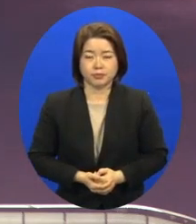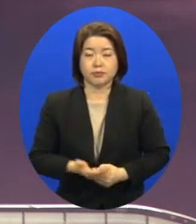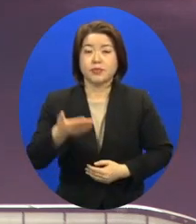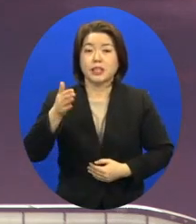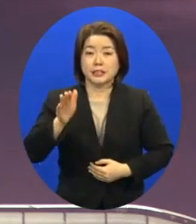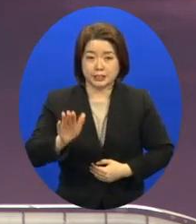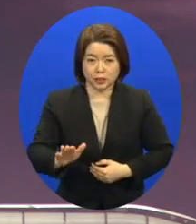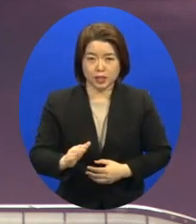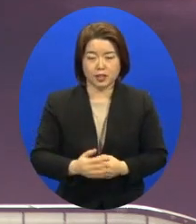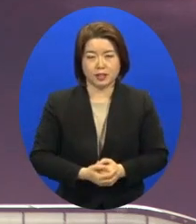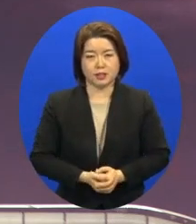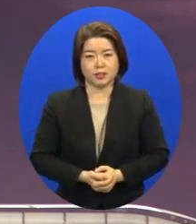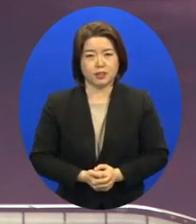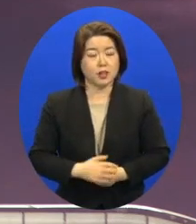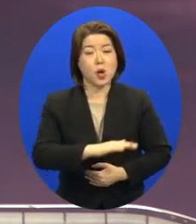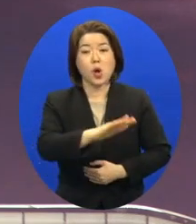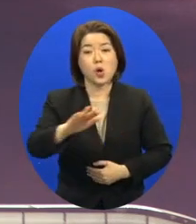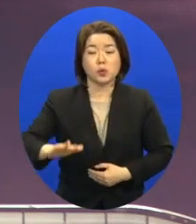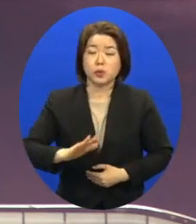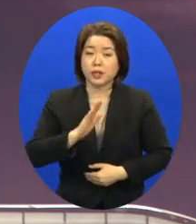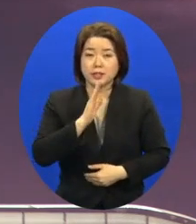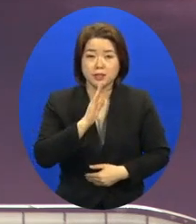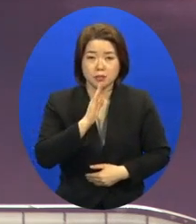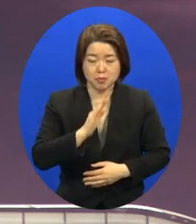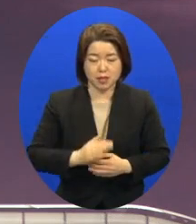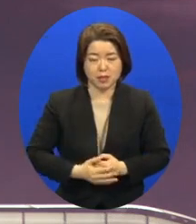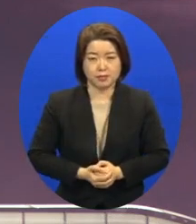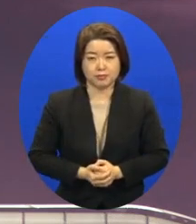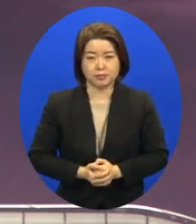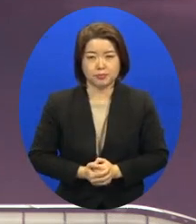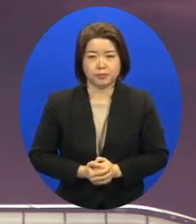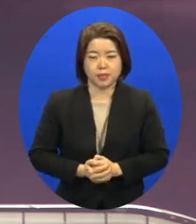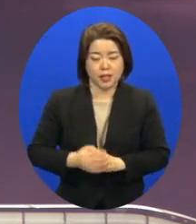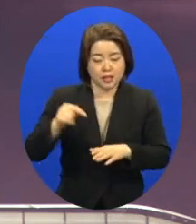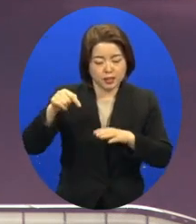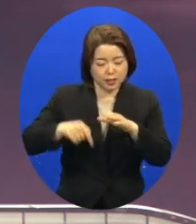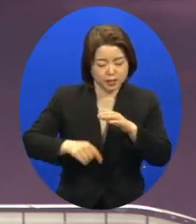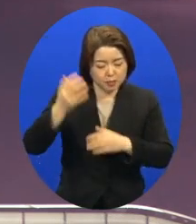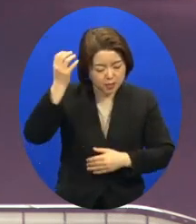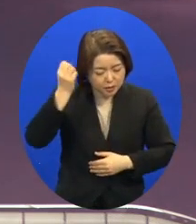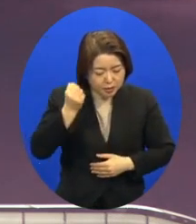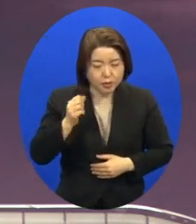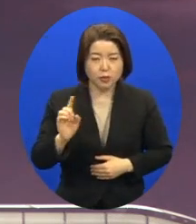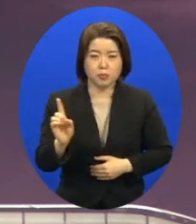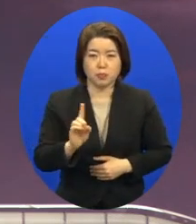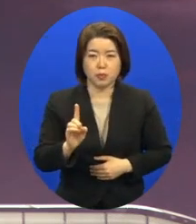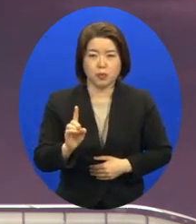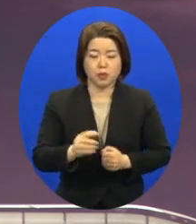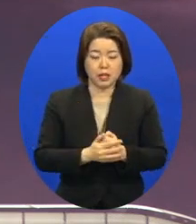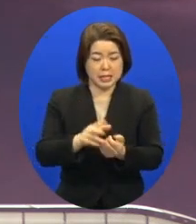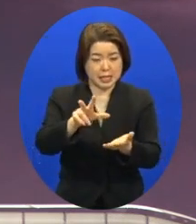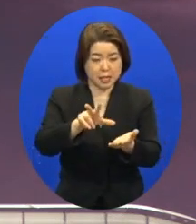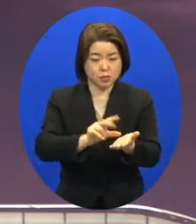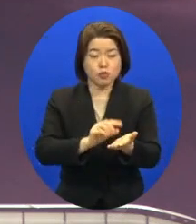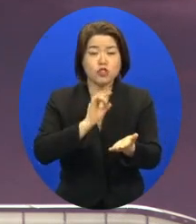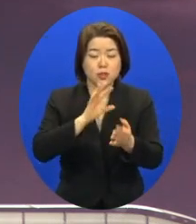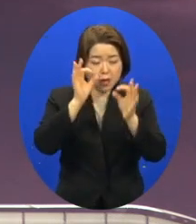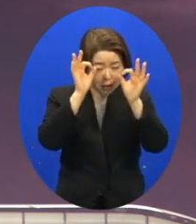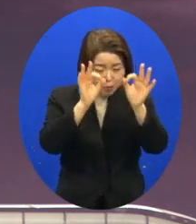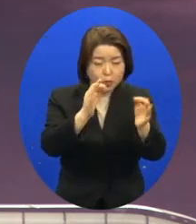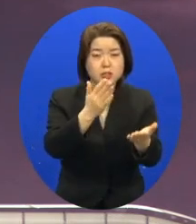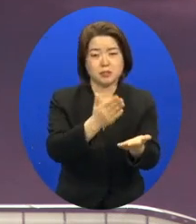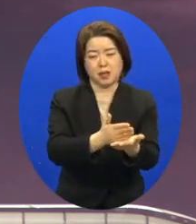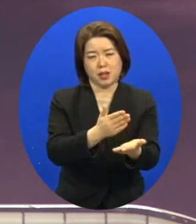그러나 우리가 정말 깊이 명심해야 될 것은 문제만 보지 말라는